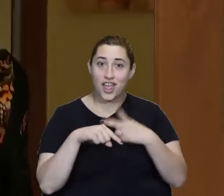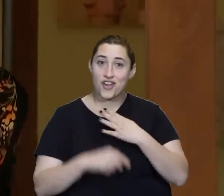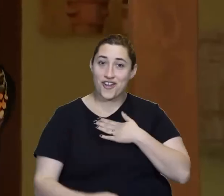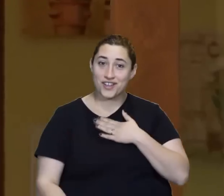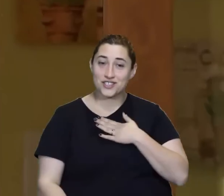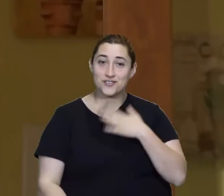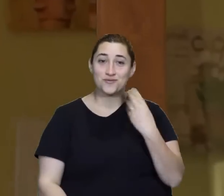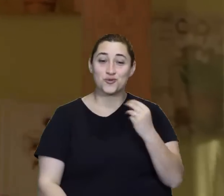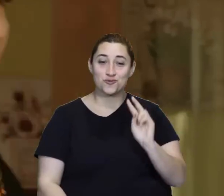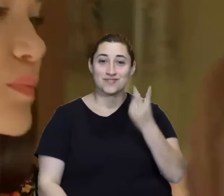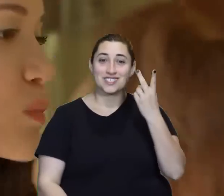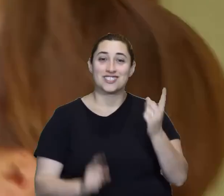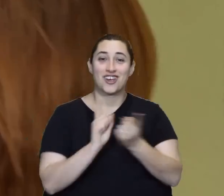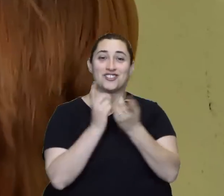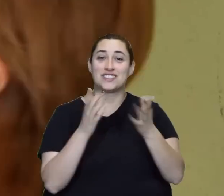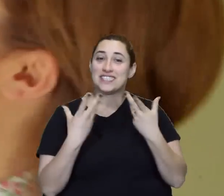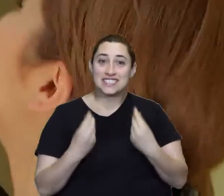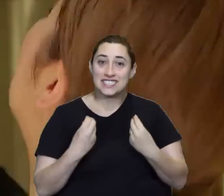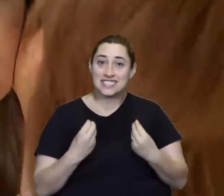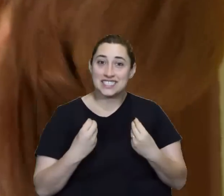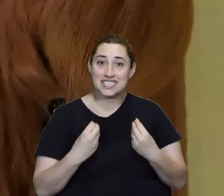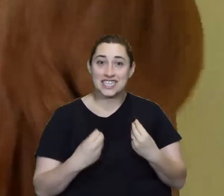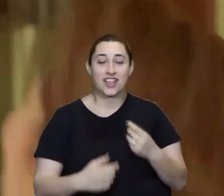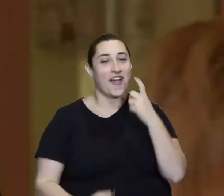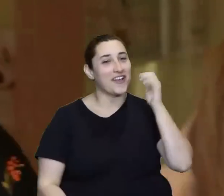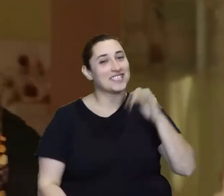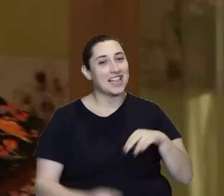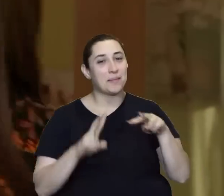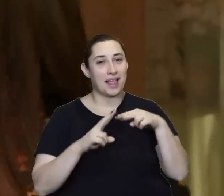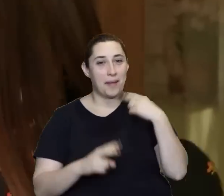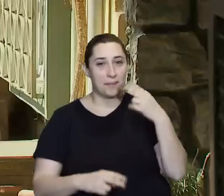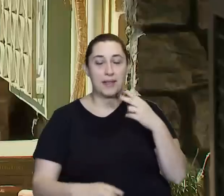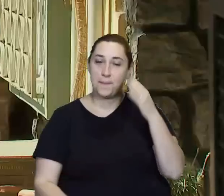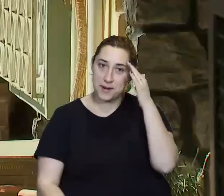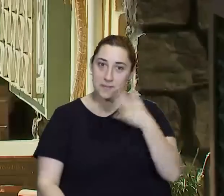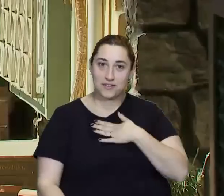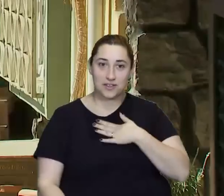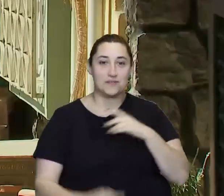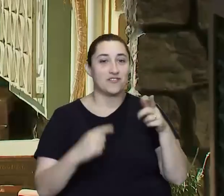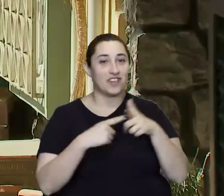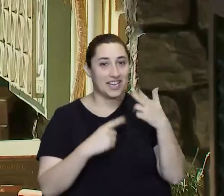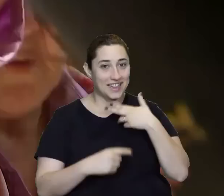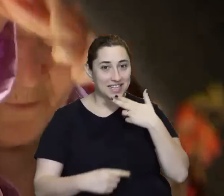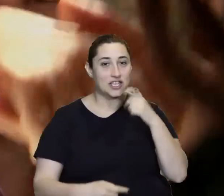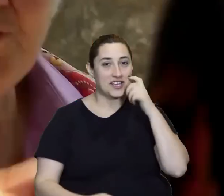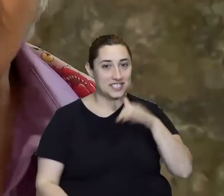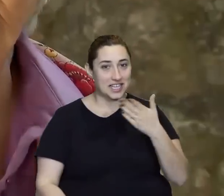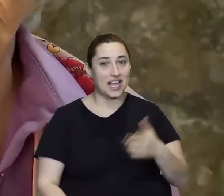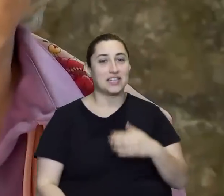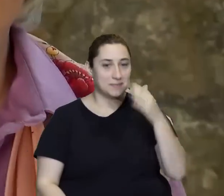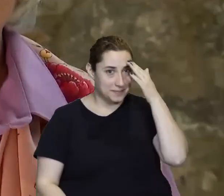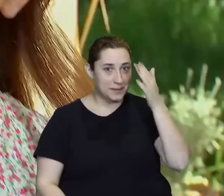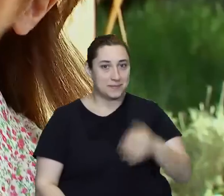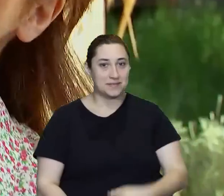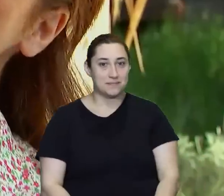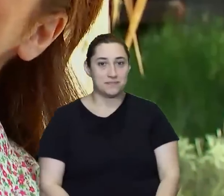Zehra'cığım, bu ne güzel sürpriz. Nasılsın? Öpüştüler. Hoş geldin Melike abla. Hoş bulduk canım. Elini öptü. Teyze, hoş geldin. Hoş